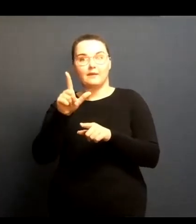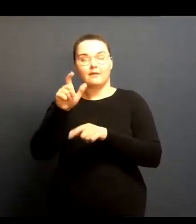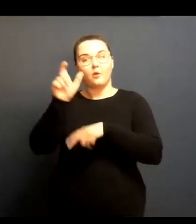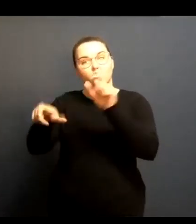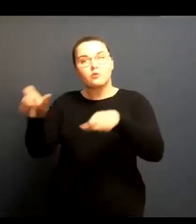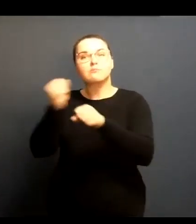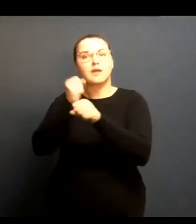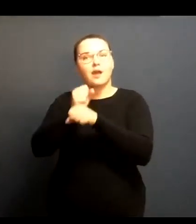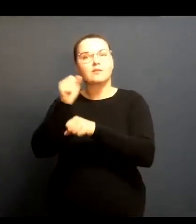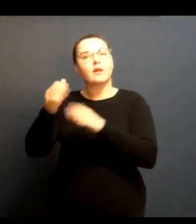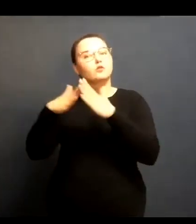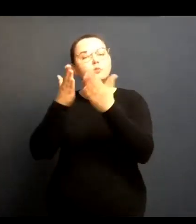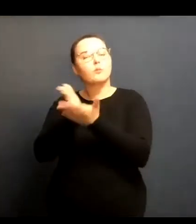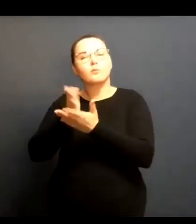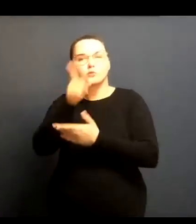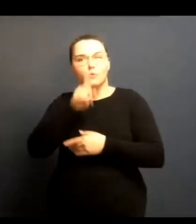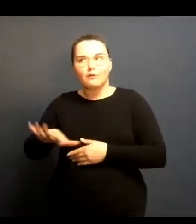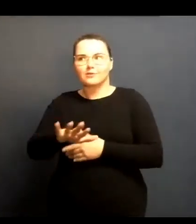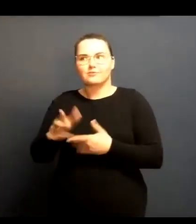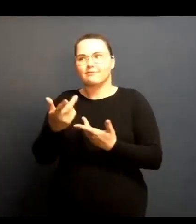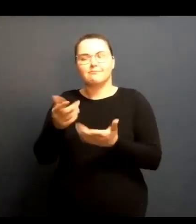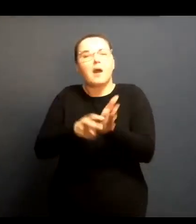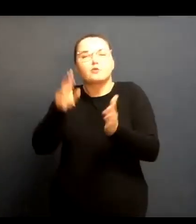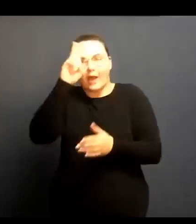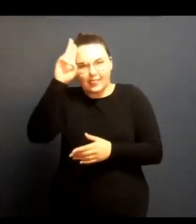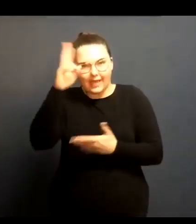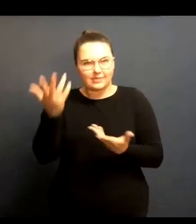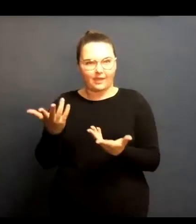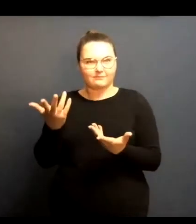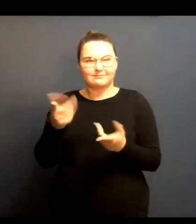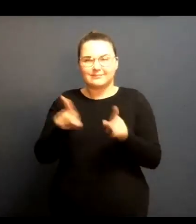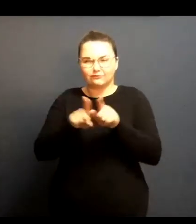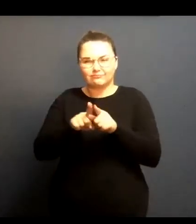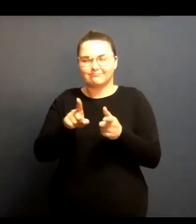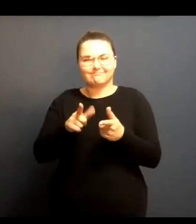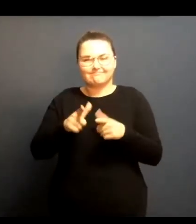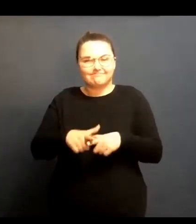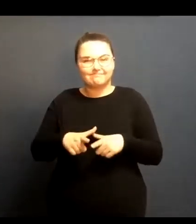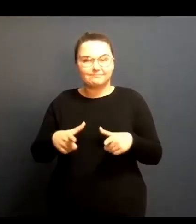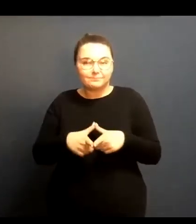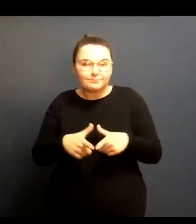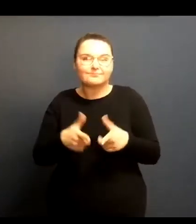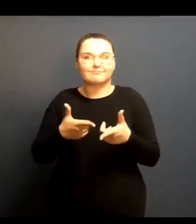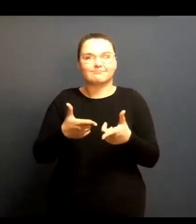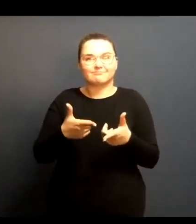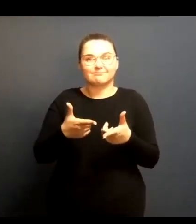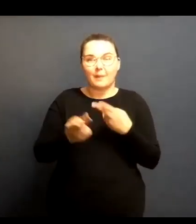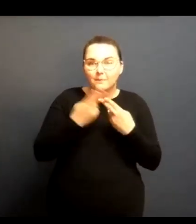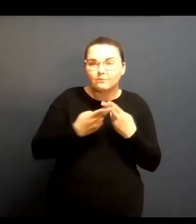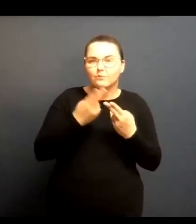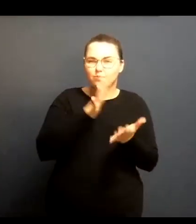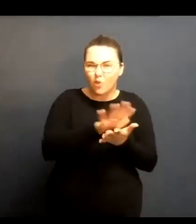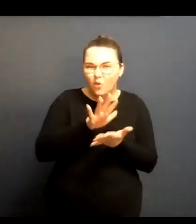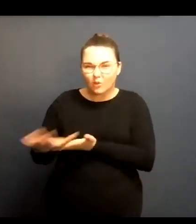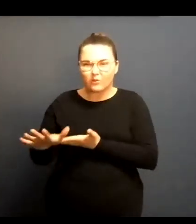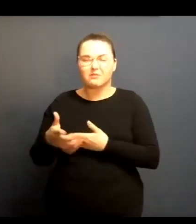brak toalety, higieny miejsc intymnych, czy też obnażania się w miejscach publicznych, to jeżeli weźmiemy cały